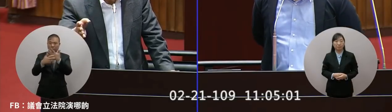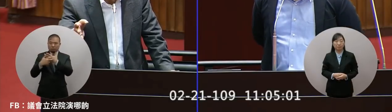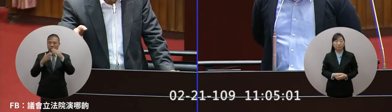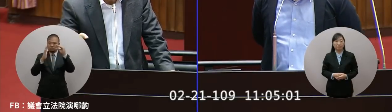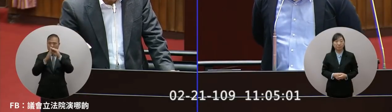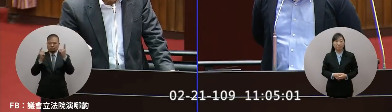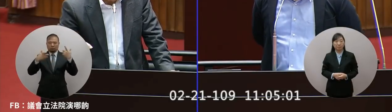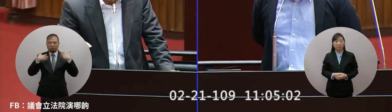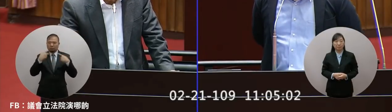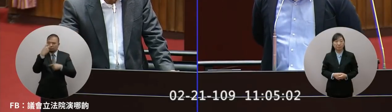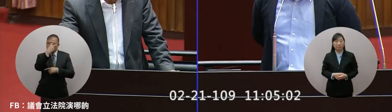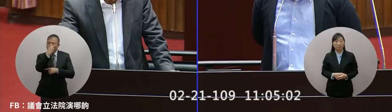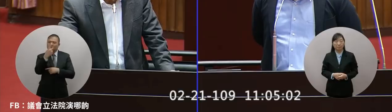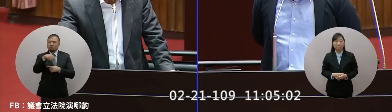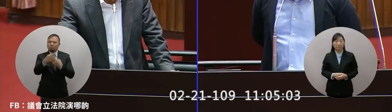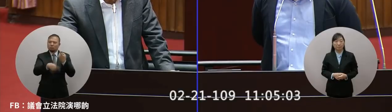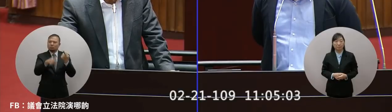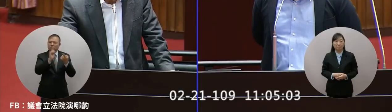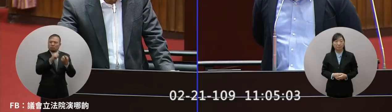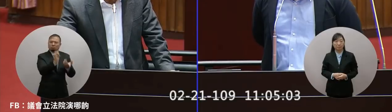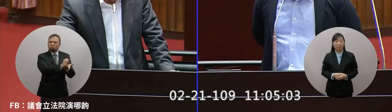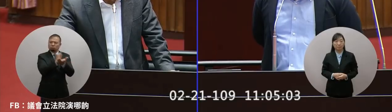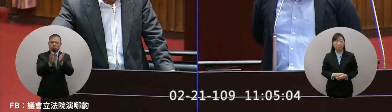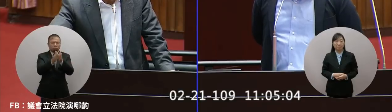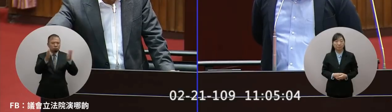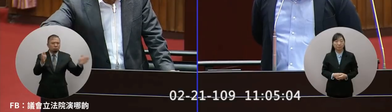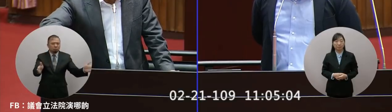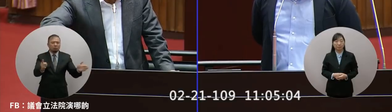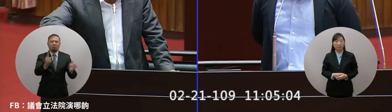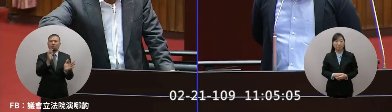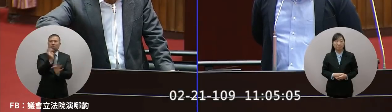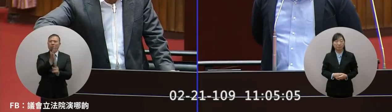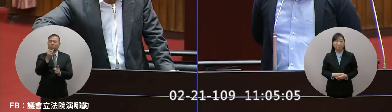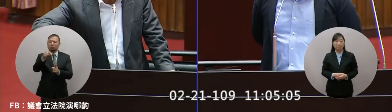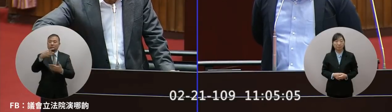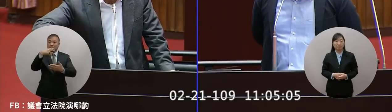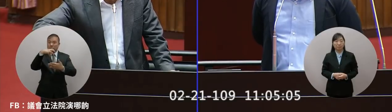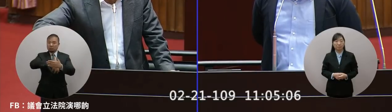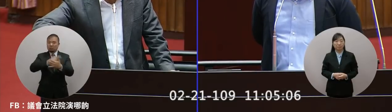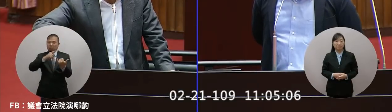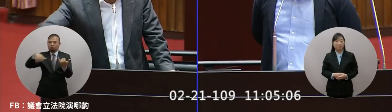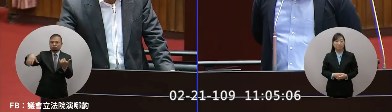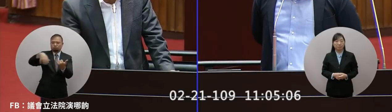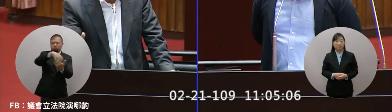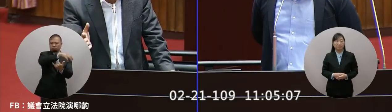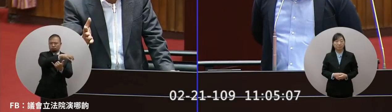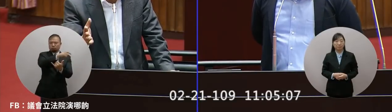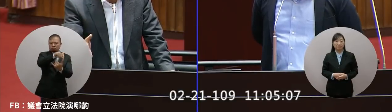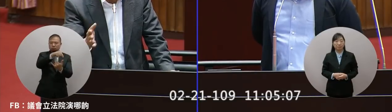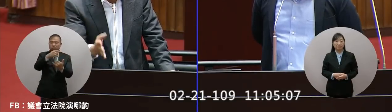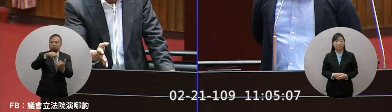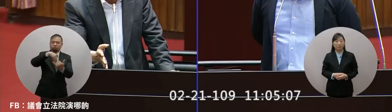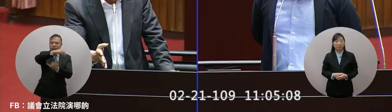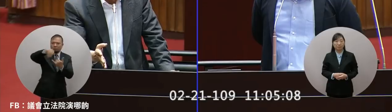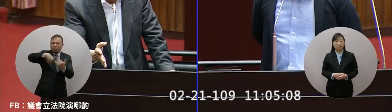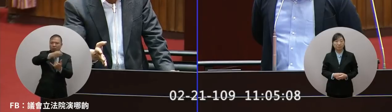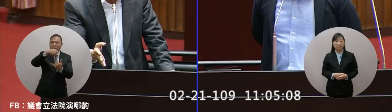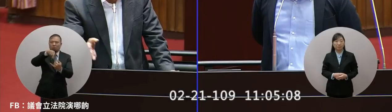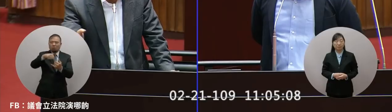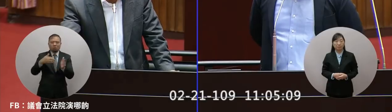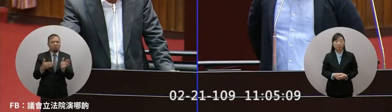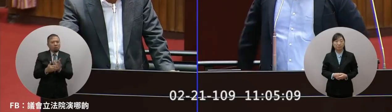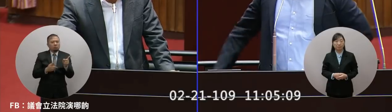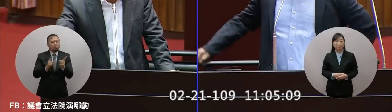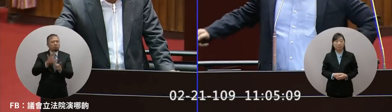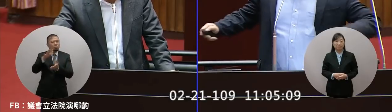下。应该是完成，所以这里面被包覆完整的情况，这已属于不是我们属于，就是说一个污染的源。